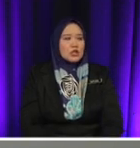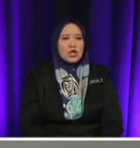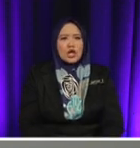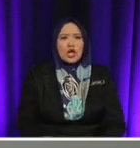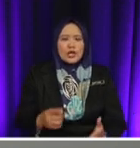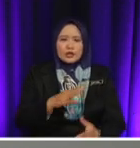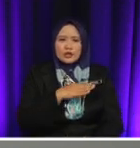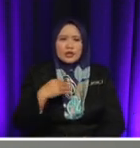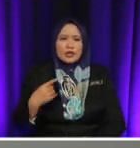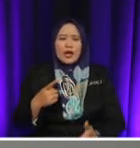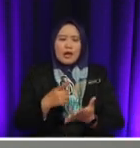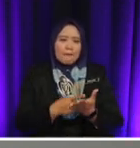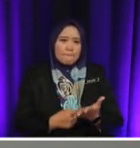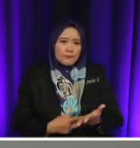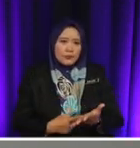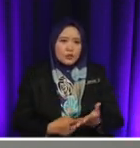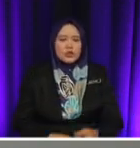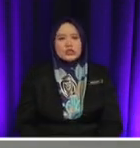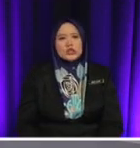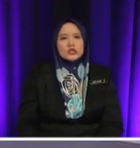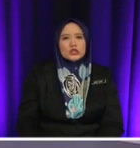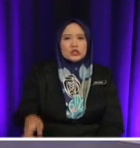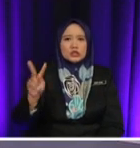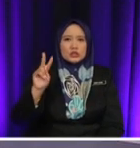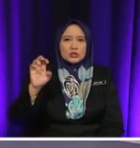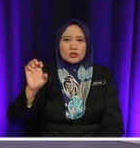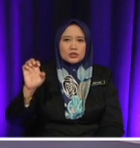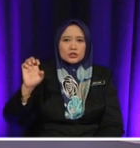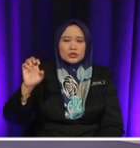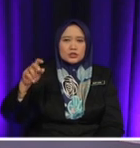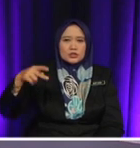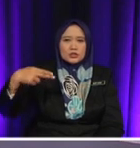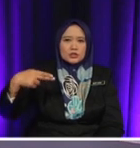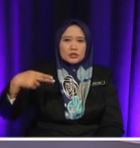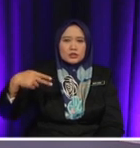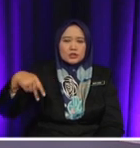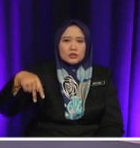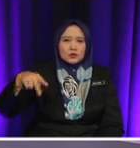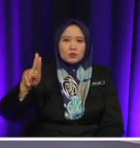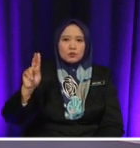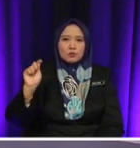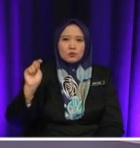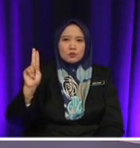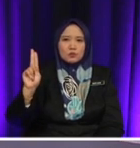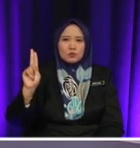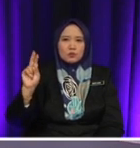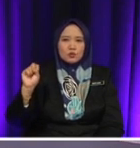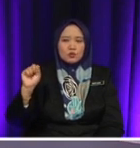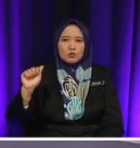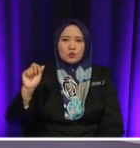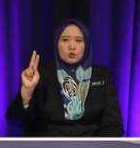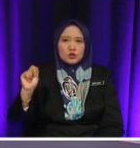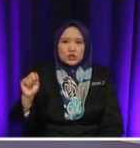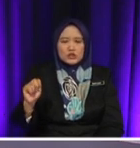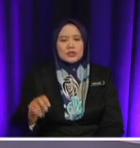Apa keputusan eksperimen itu apakah kehendak eksperimen itu kita katakan dia pembolehubah bergerak balas okey